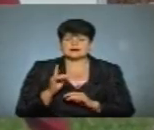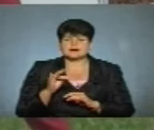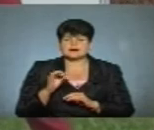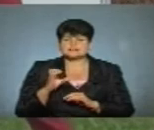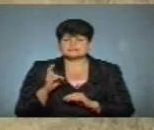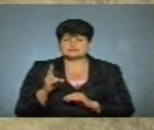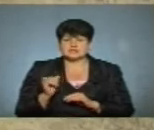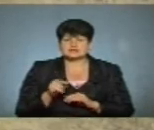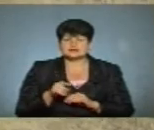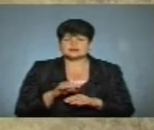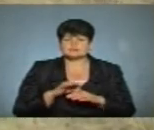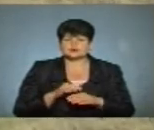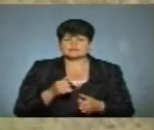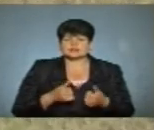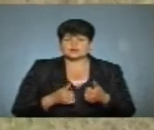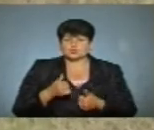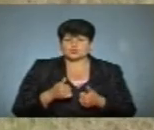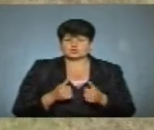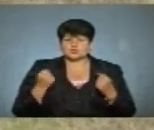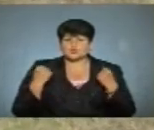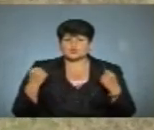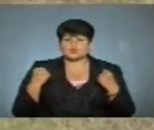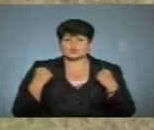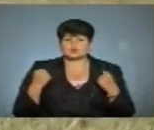для них провели конкурси та руханку.